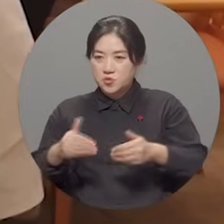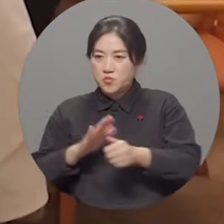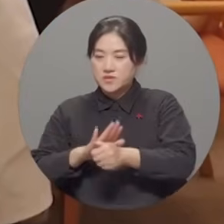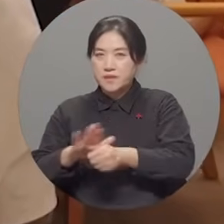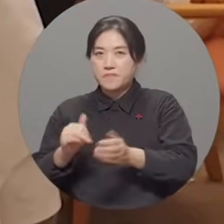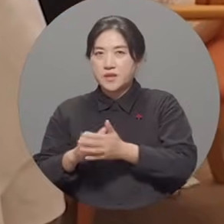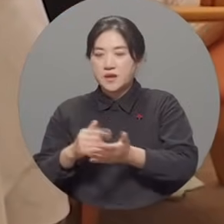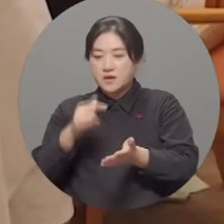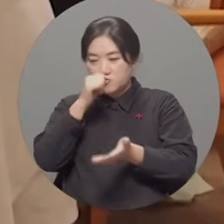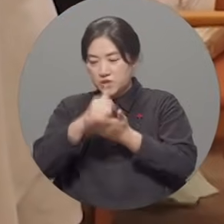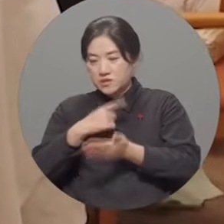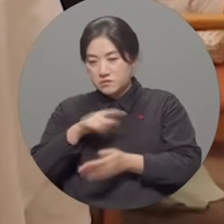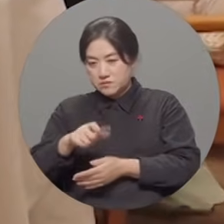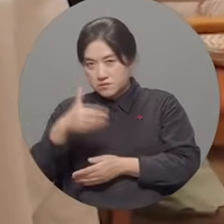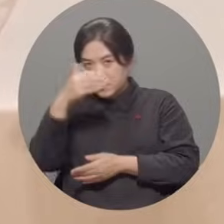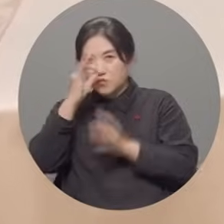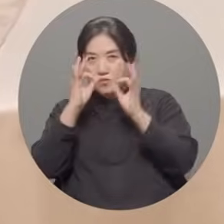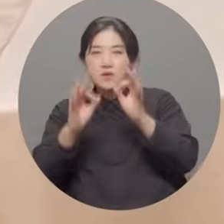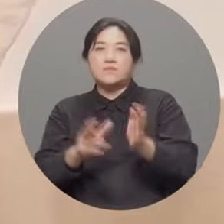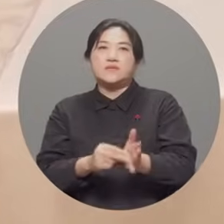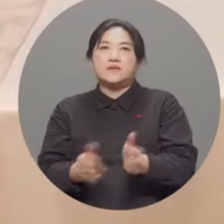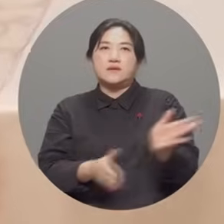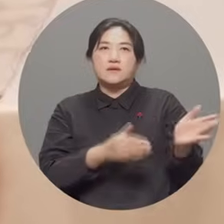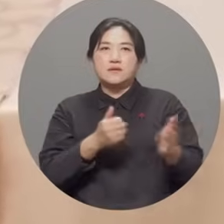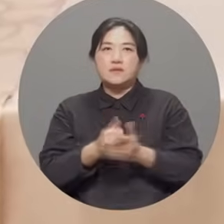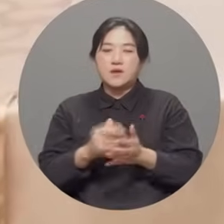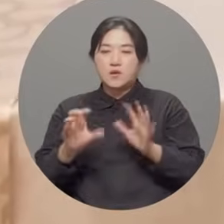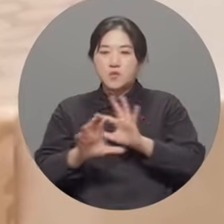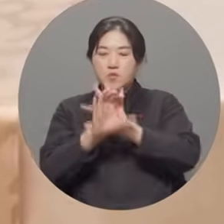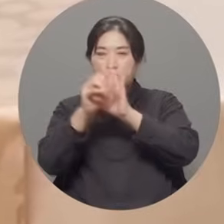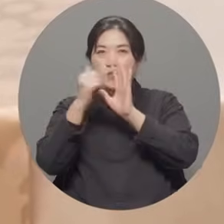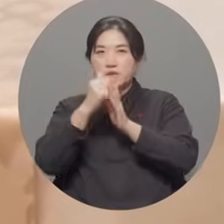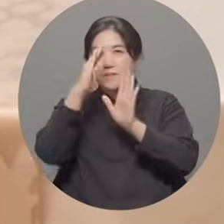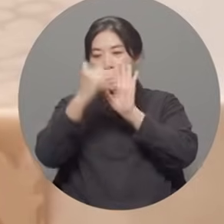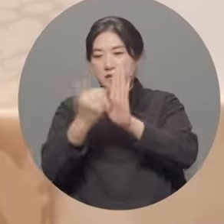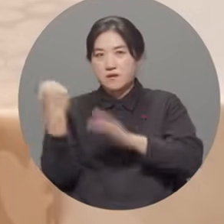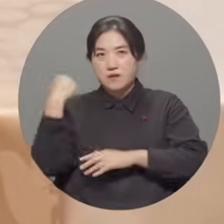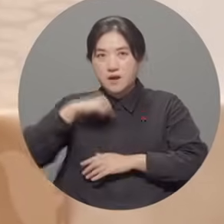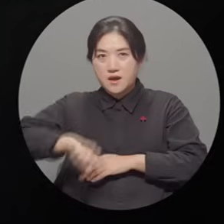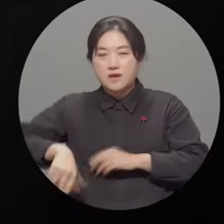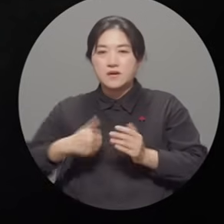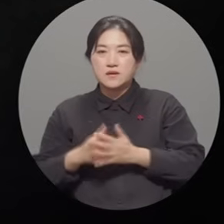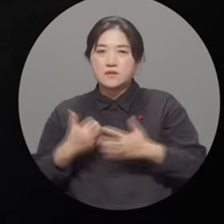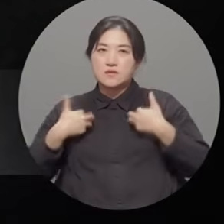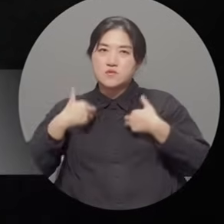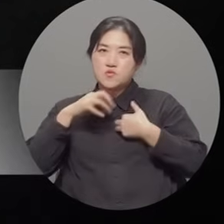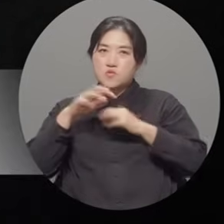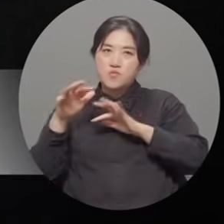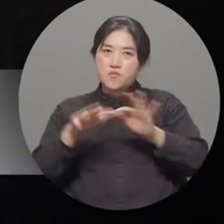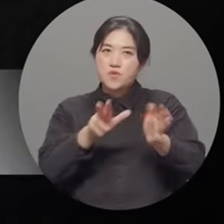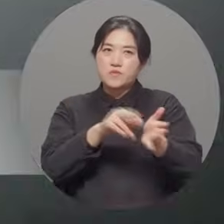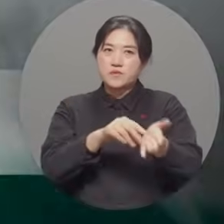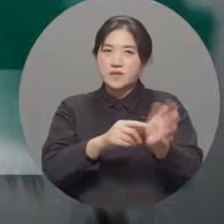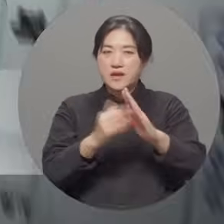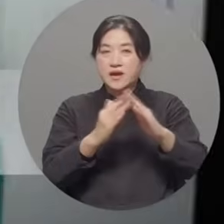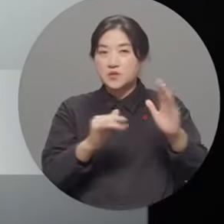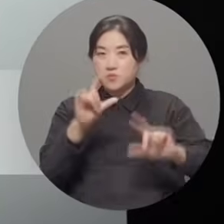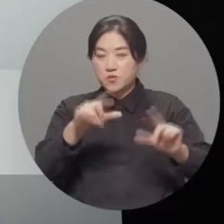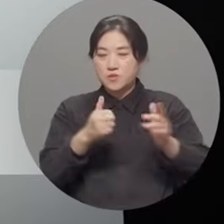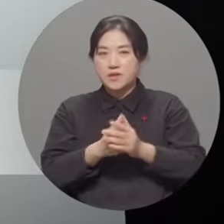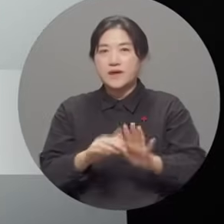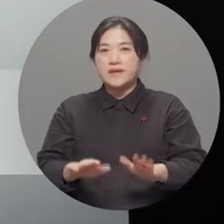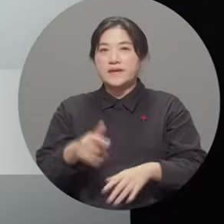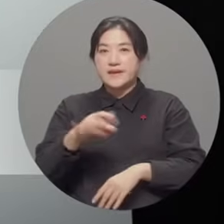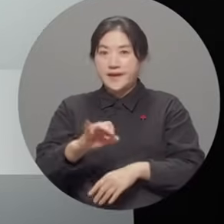말 코로나19 방역 지침을 어긴 리조트 식당 가족 모임 사진도 공개됐습니다. 강 씨는 이후 MBC PD수첩 등을